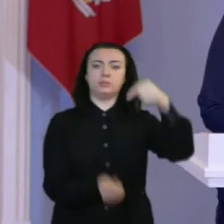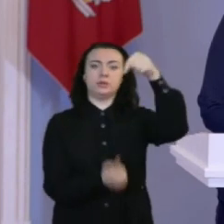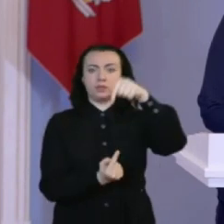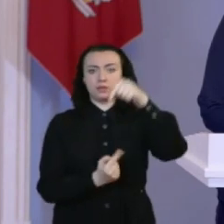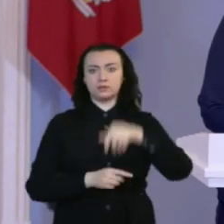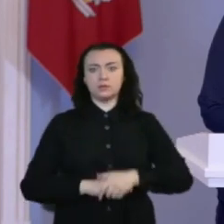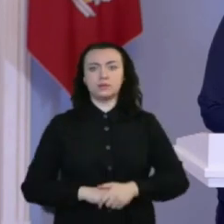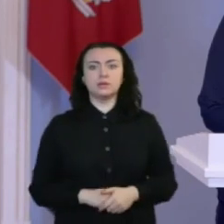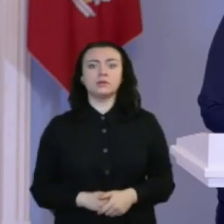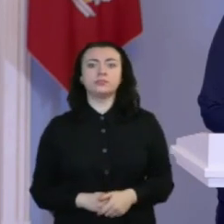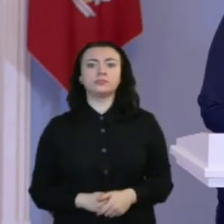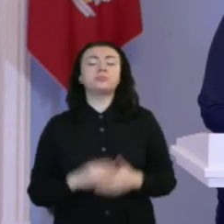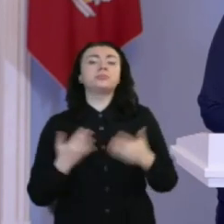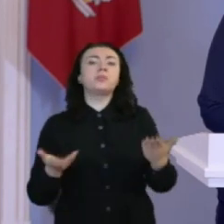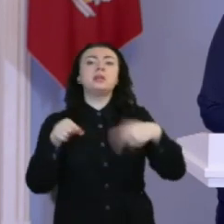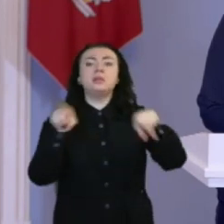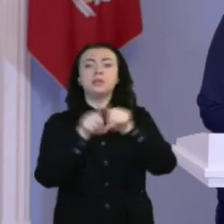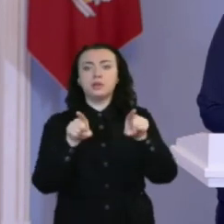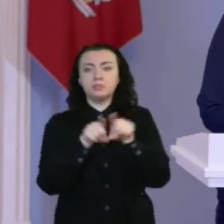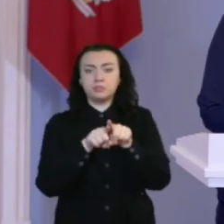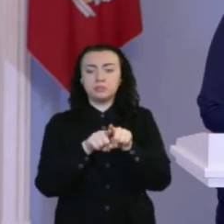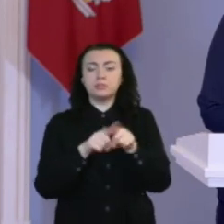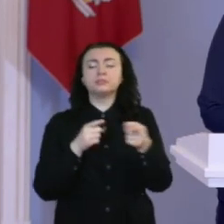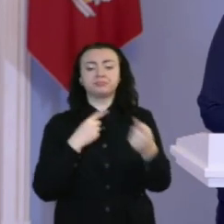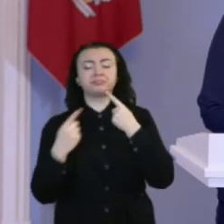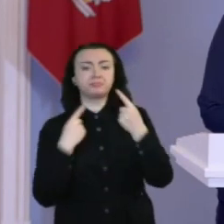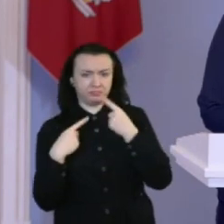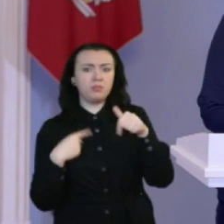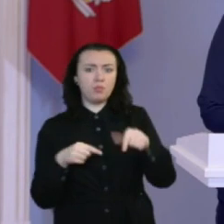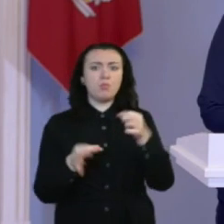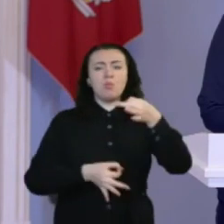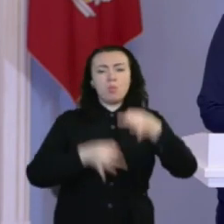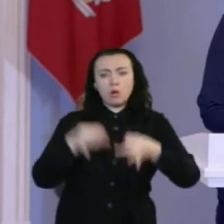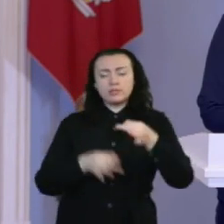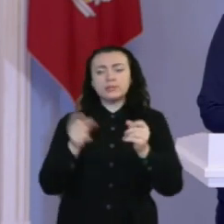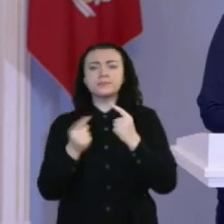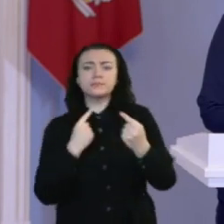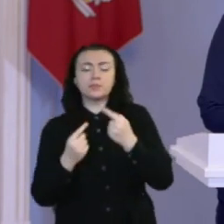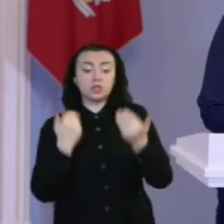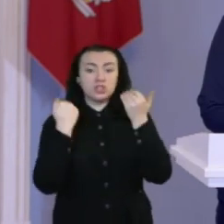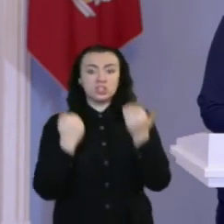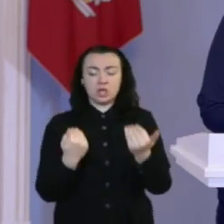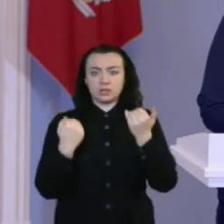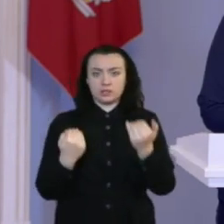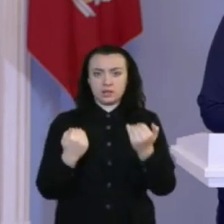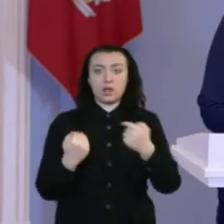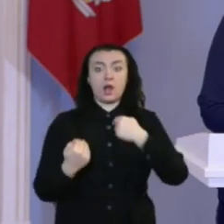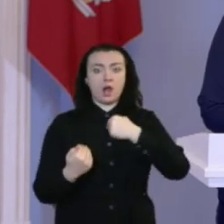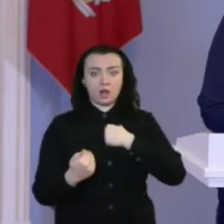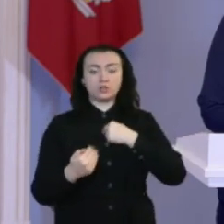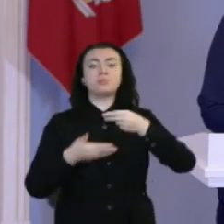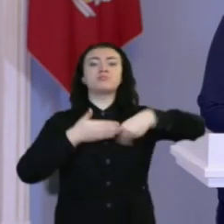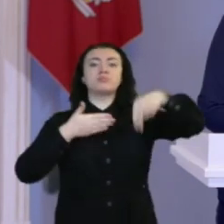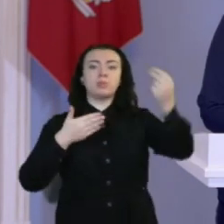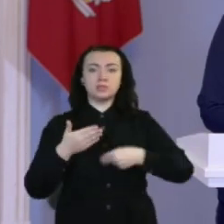pritaikytos. Taip pat kalbėjome apie tai, kad šiandien pat aš